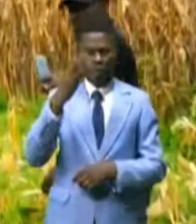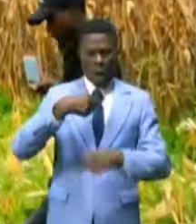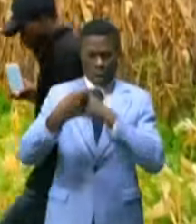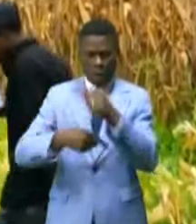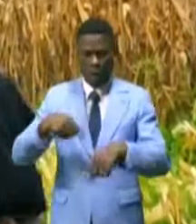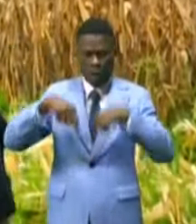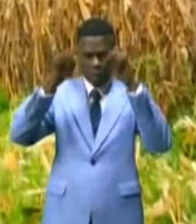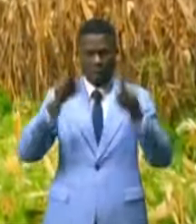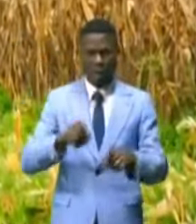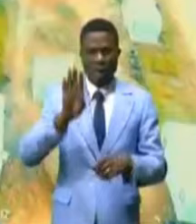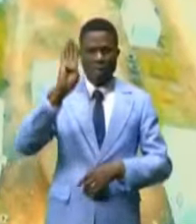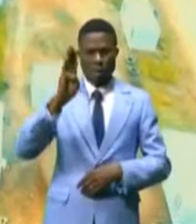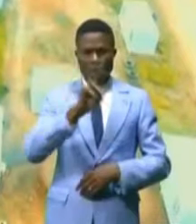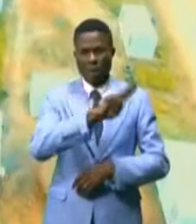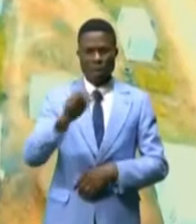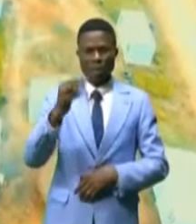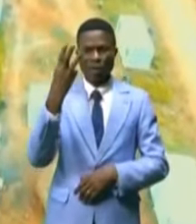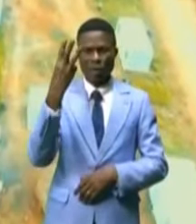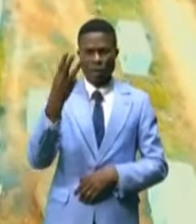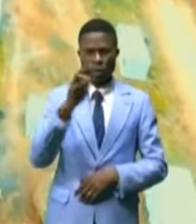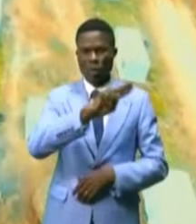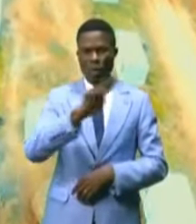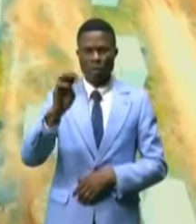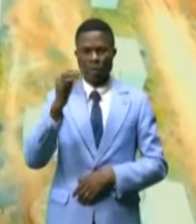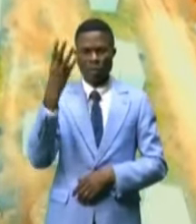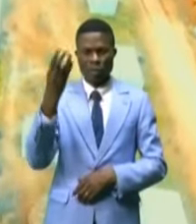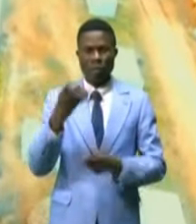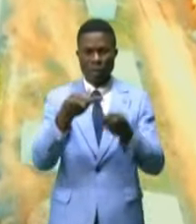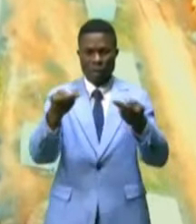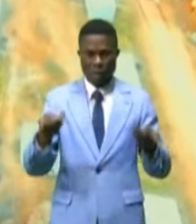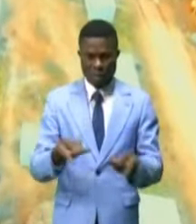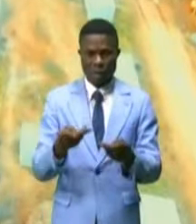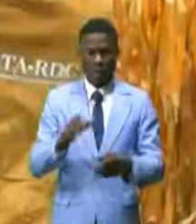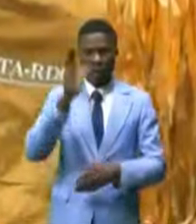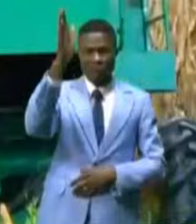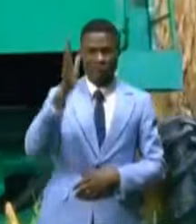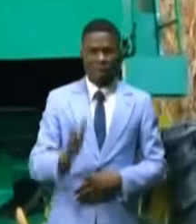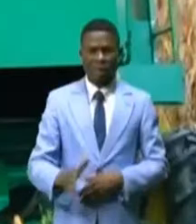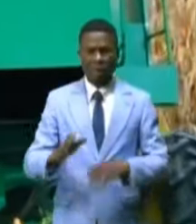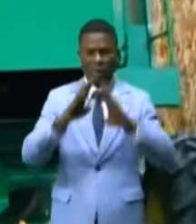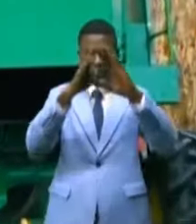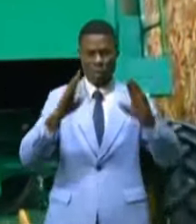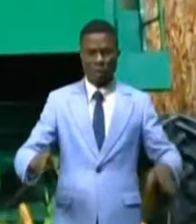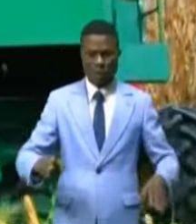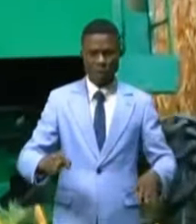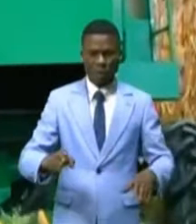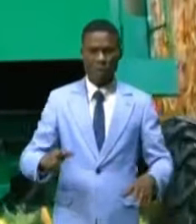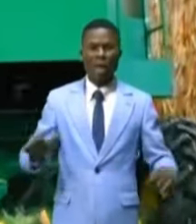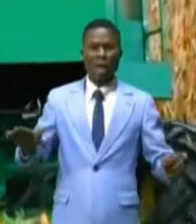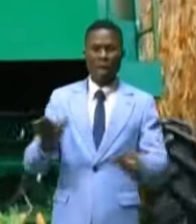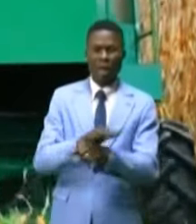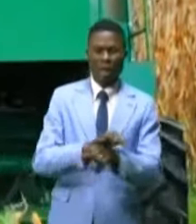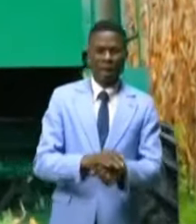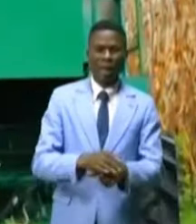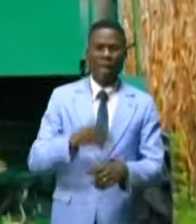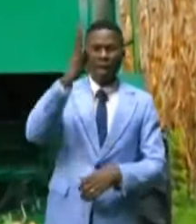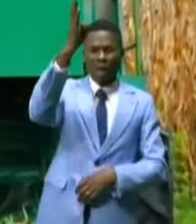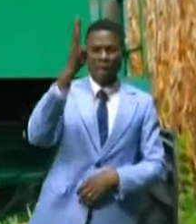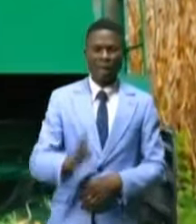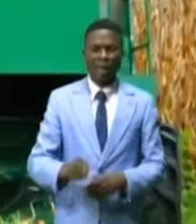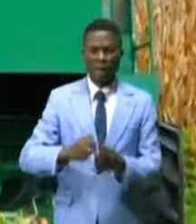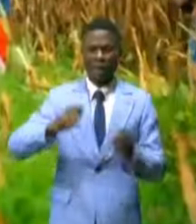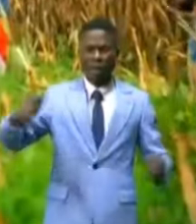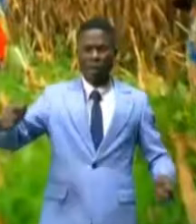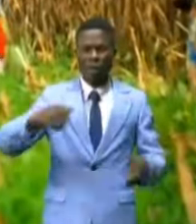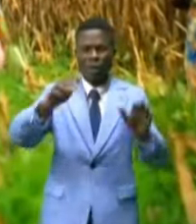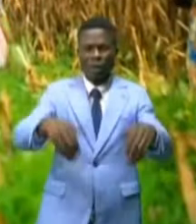B 2023-2024. Dans la plaine de la Ruzizi, 500 ménages agricoles qui ont emblavé 400 hectares de maïs